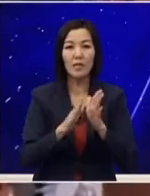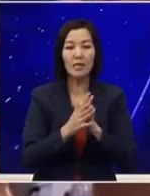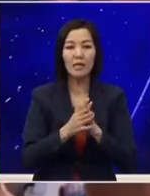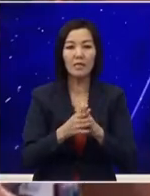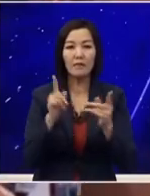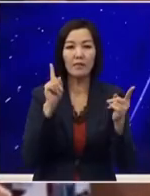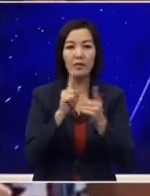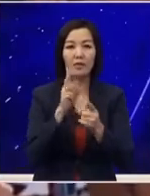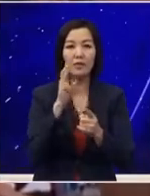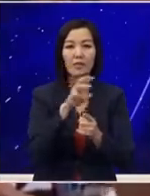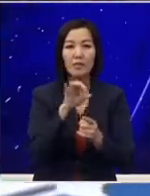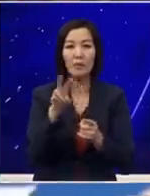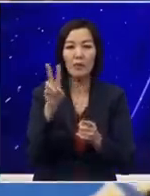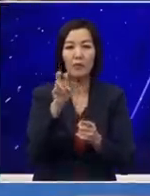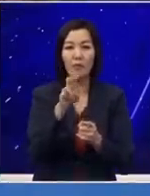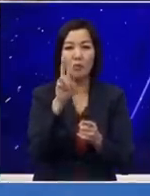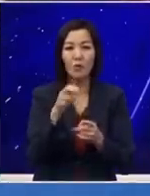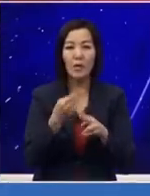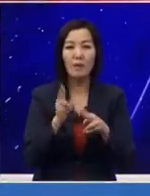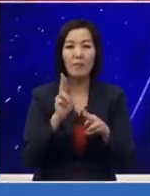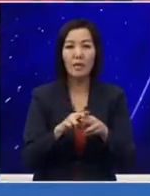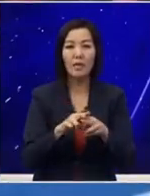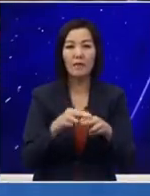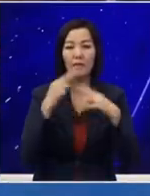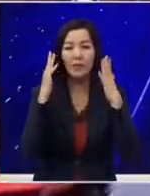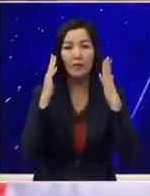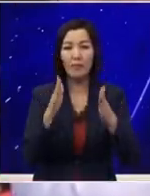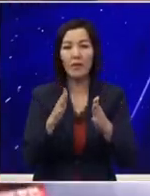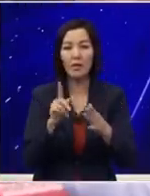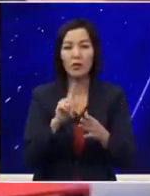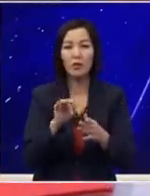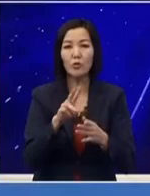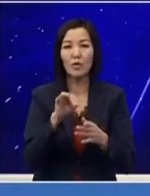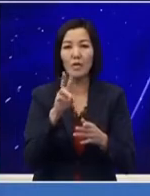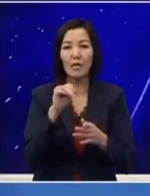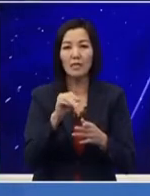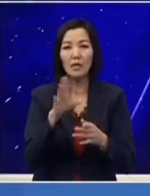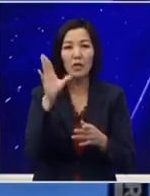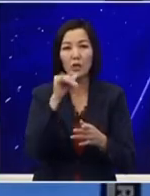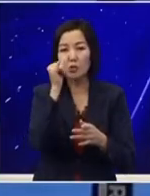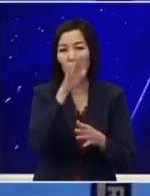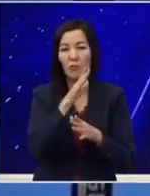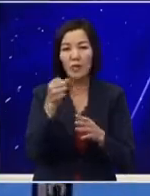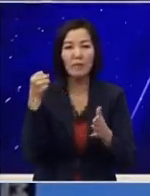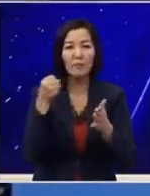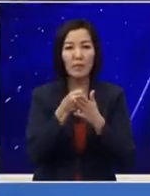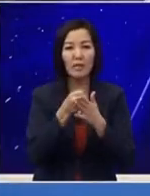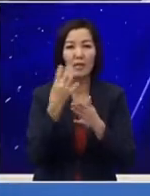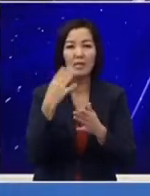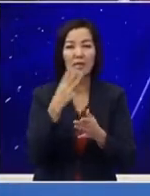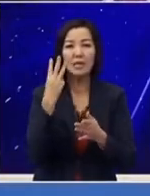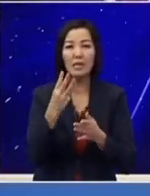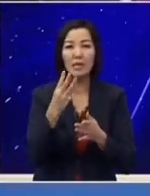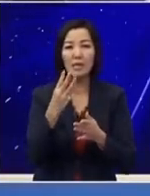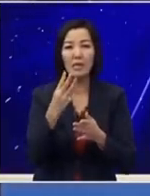за $300 миллионов. При этом он обратил внимание на то, что ирландец не умеет бить.